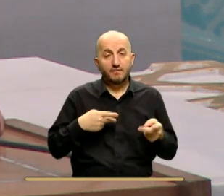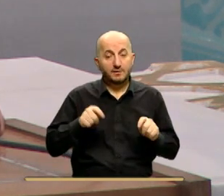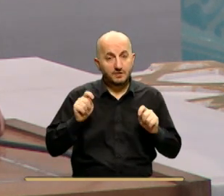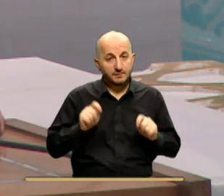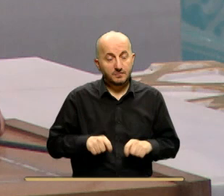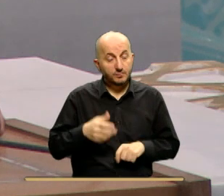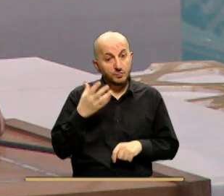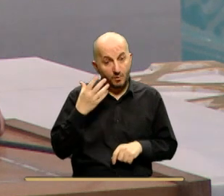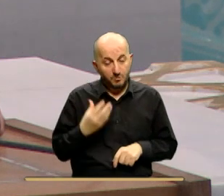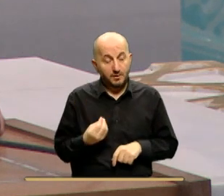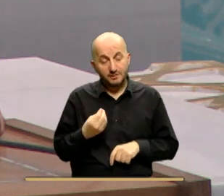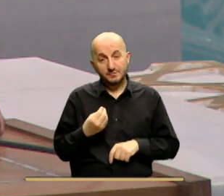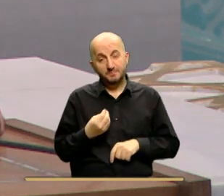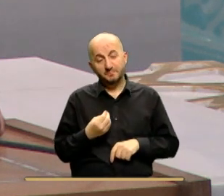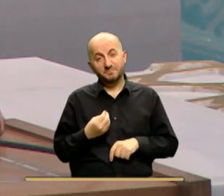edilmiş olmaları